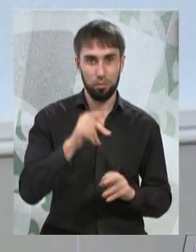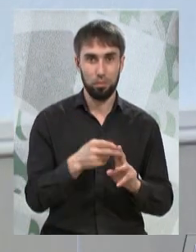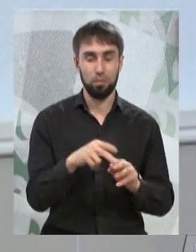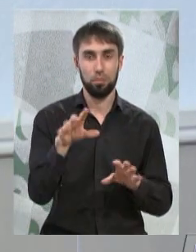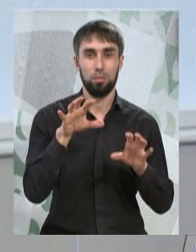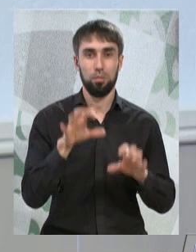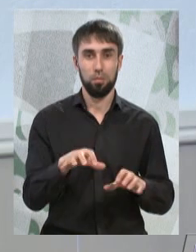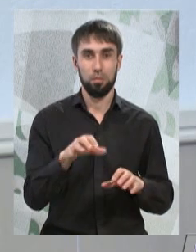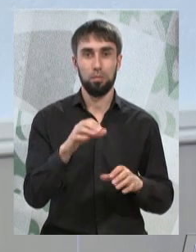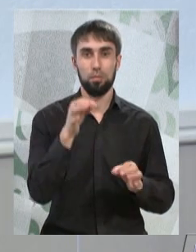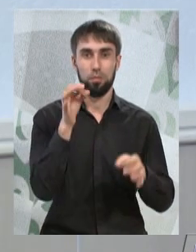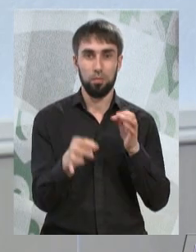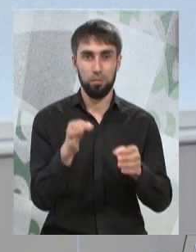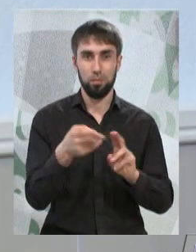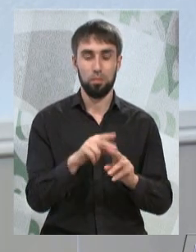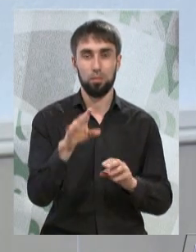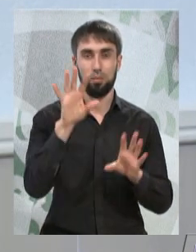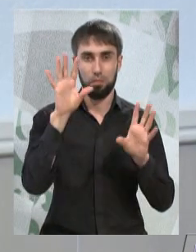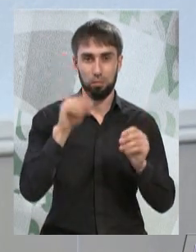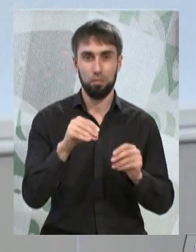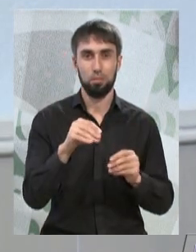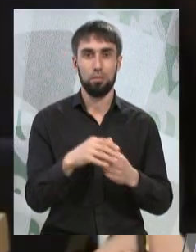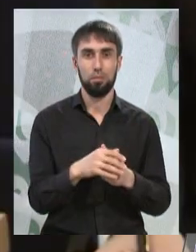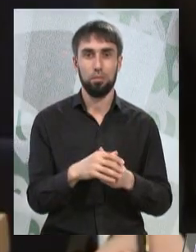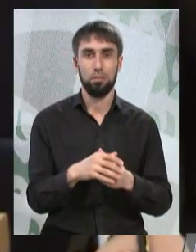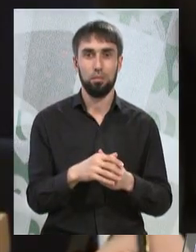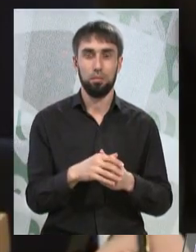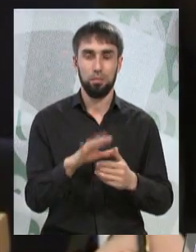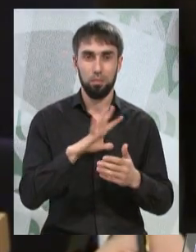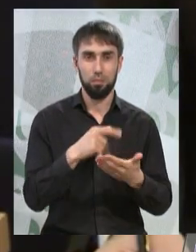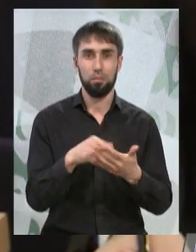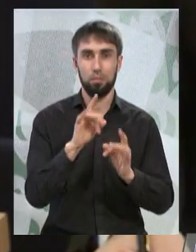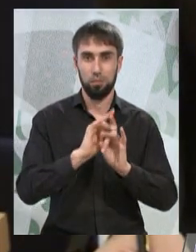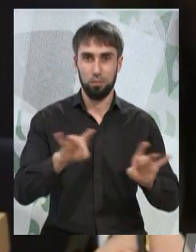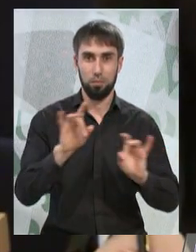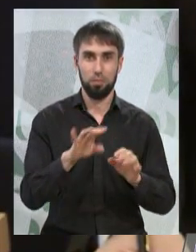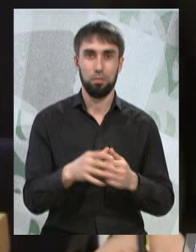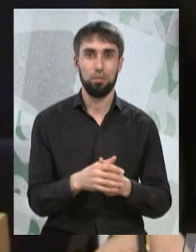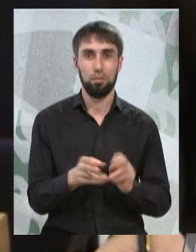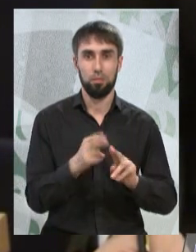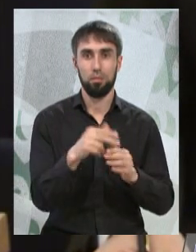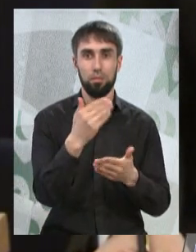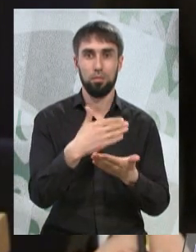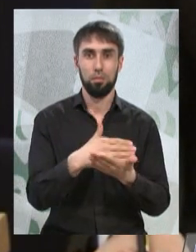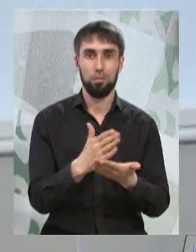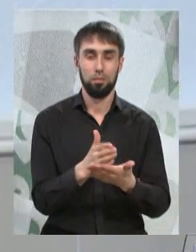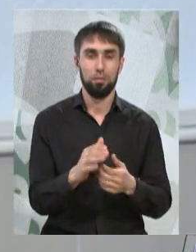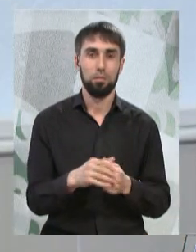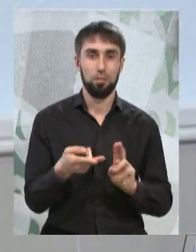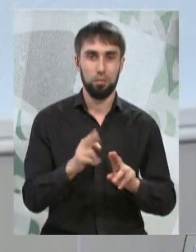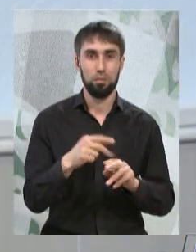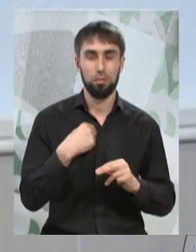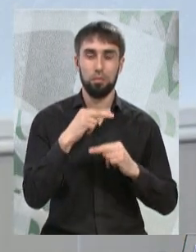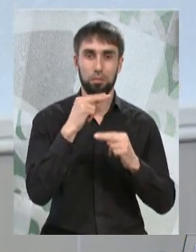суда очень подробно все доложил в этой части. Я внимательно слушал